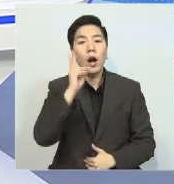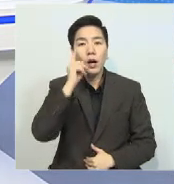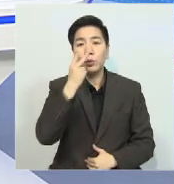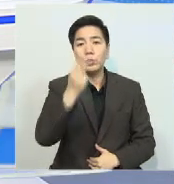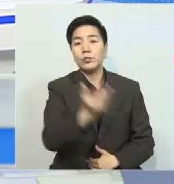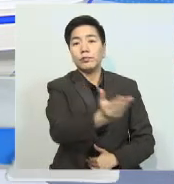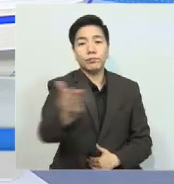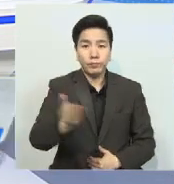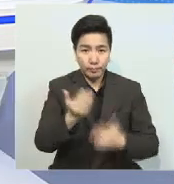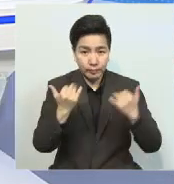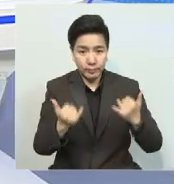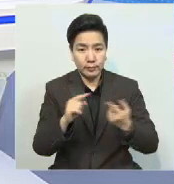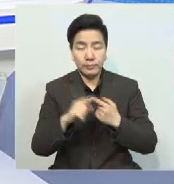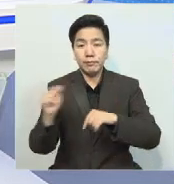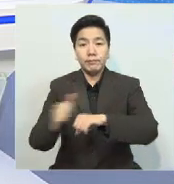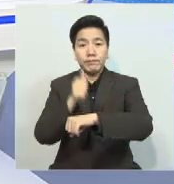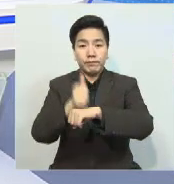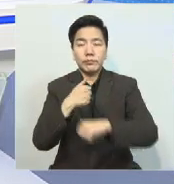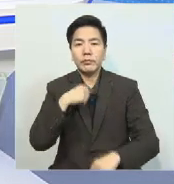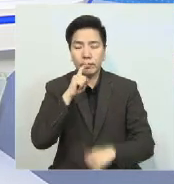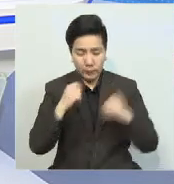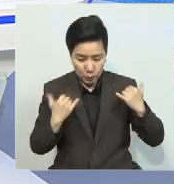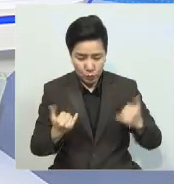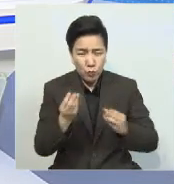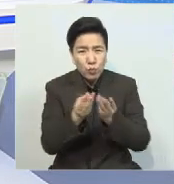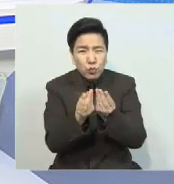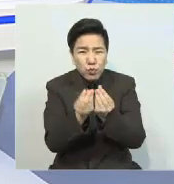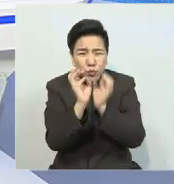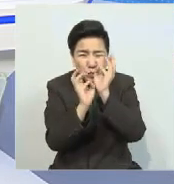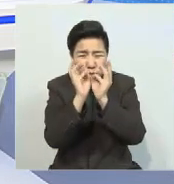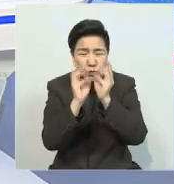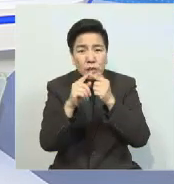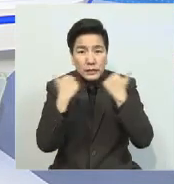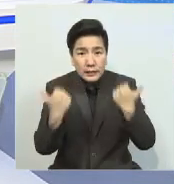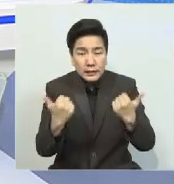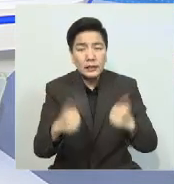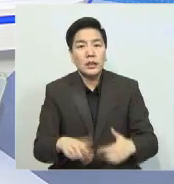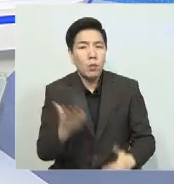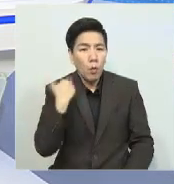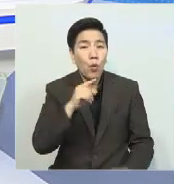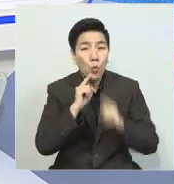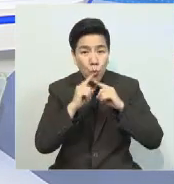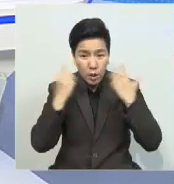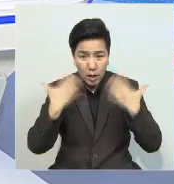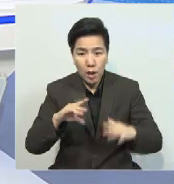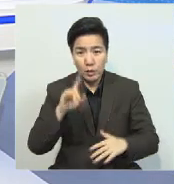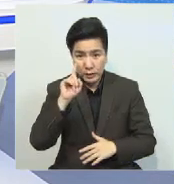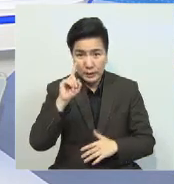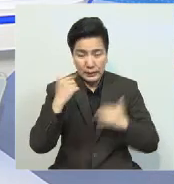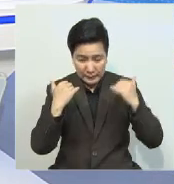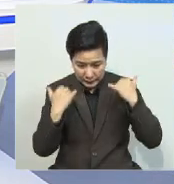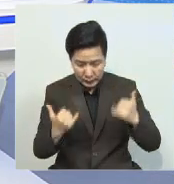ผู้ชมด้วยครับ ค่ะท่านอธิบดีคะถ้าพูดถึงสถานการณ์ฝุ่นละอองขนาดเล็กเราเคยคุยกันไปก่อนหน้านี้แล้วครั้งหนึ่งณ